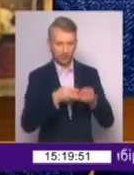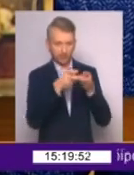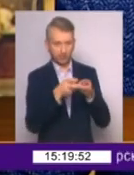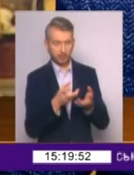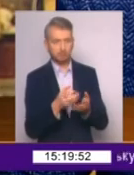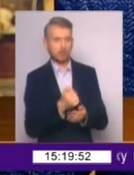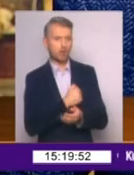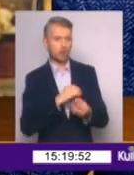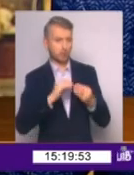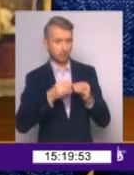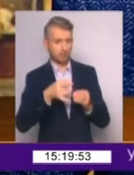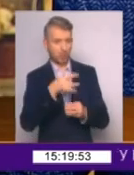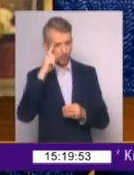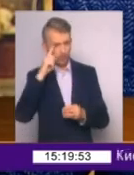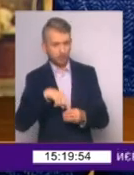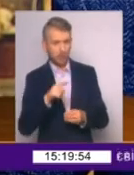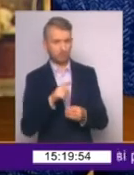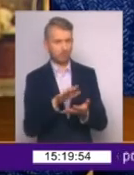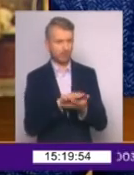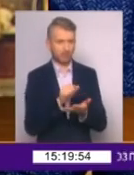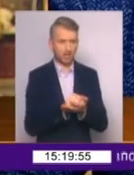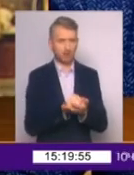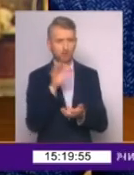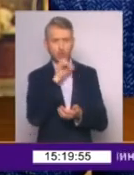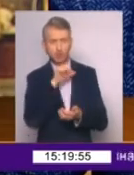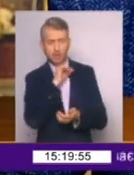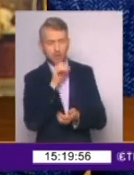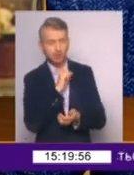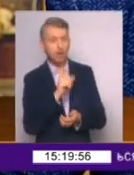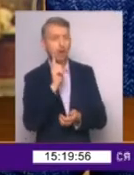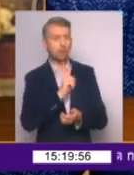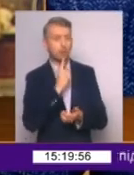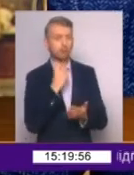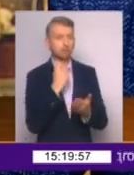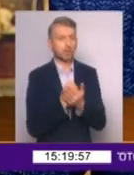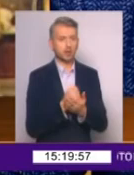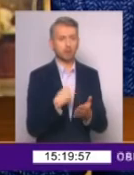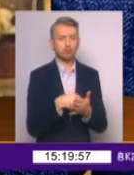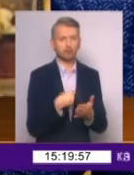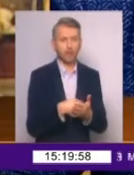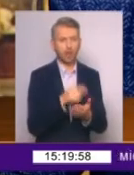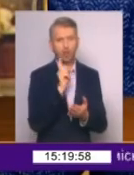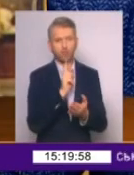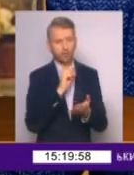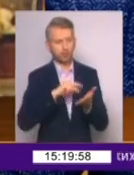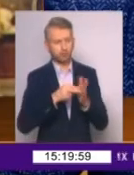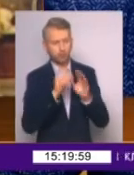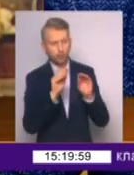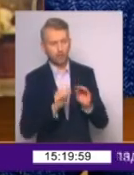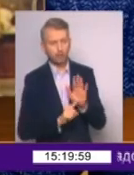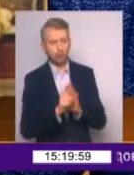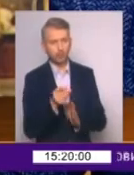проблема району, ми знаємо, це вандалізм, розкрадання. І поки прийнятий бюджет, поки спланували початок